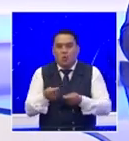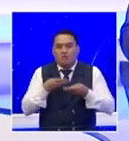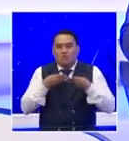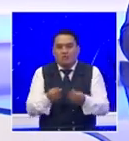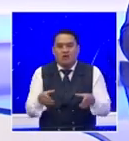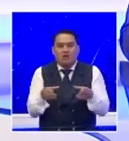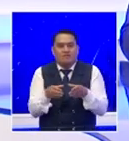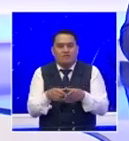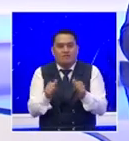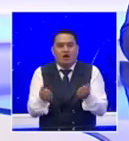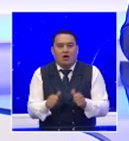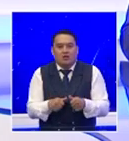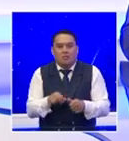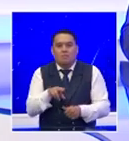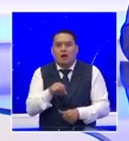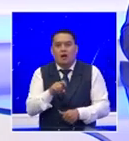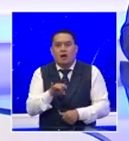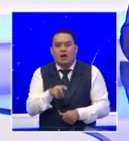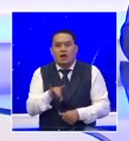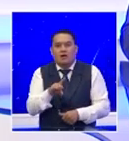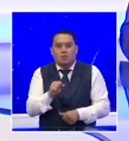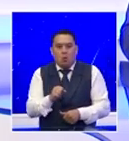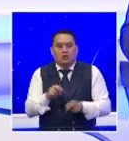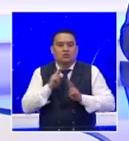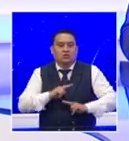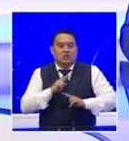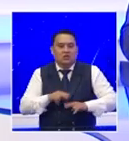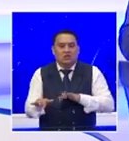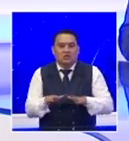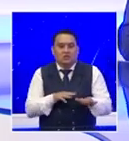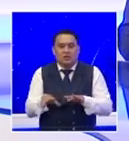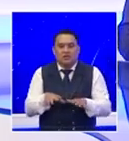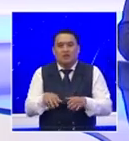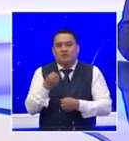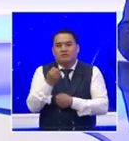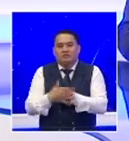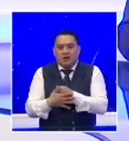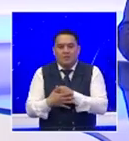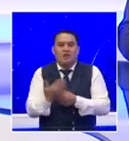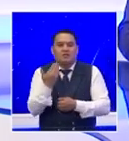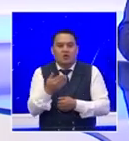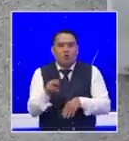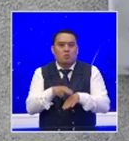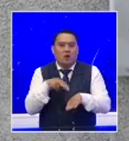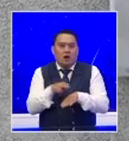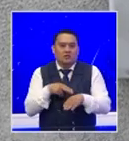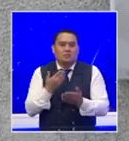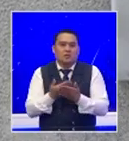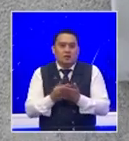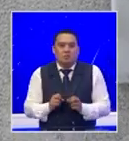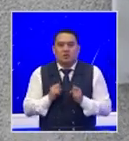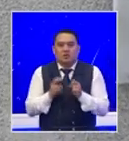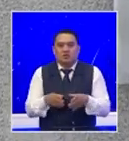влиятельных кланов, сформировавшихся в Палермо и пытавшихся наладить свои дела в Милане. По версии правоохранительных органов,